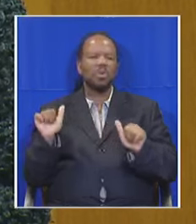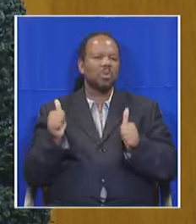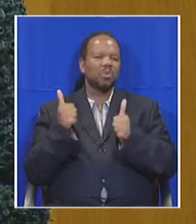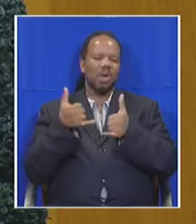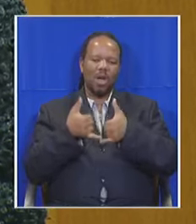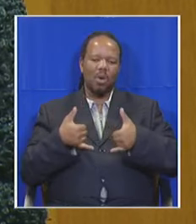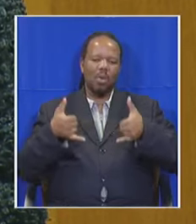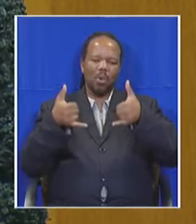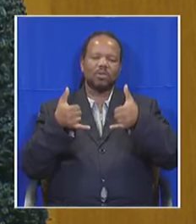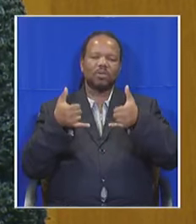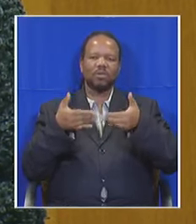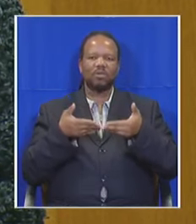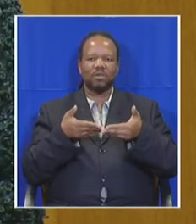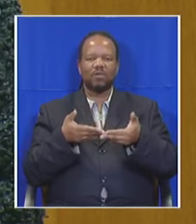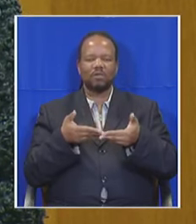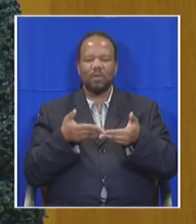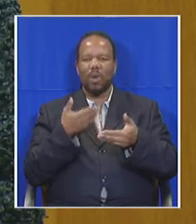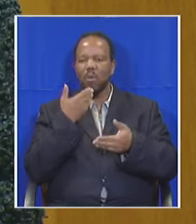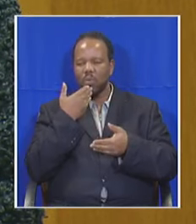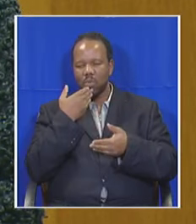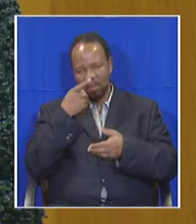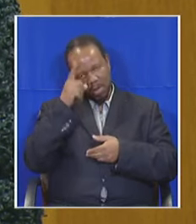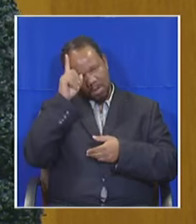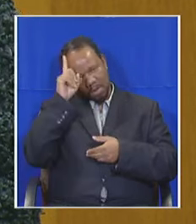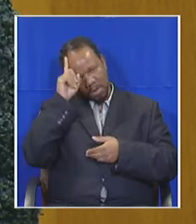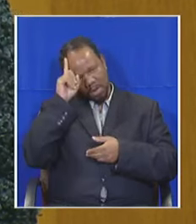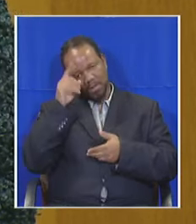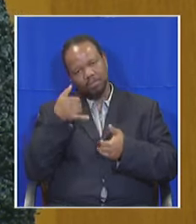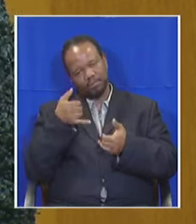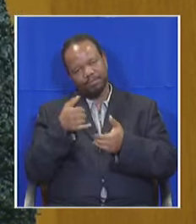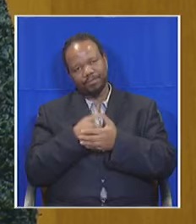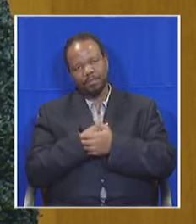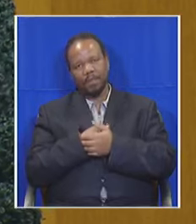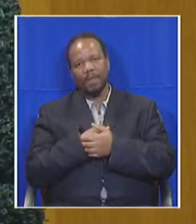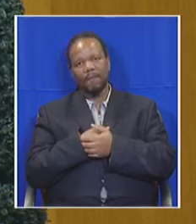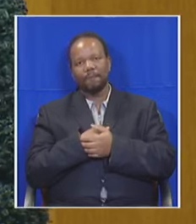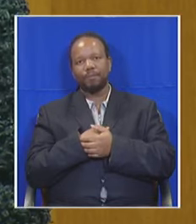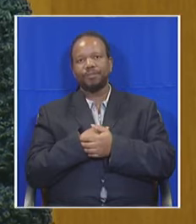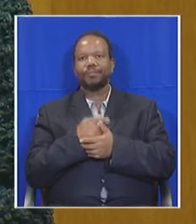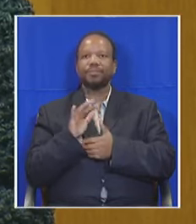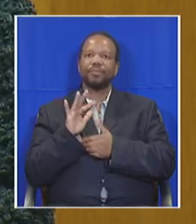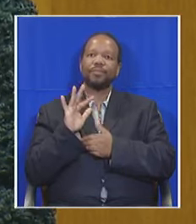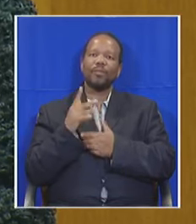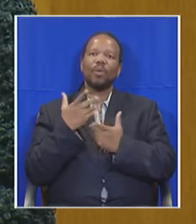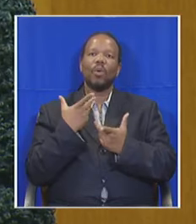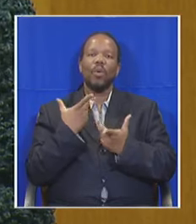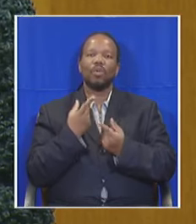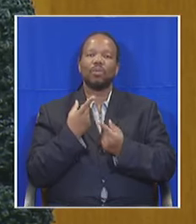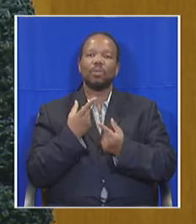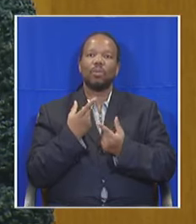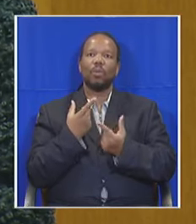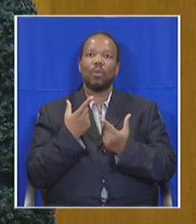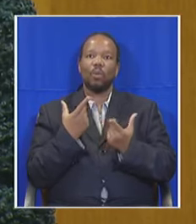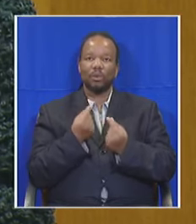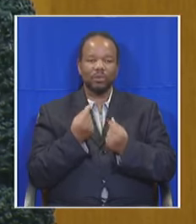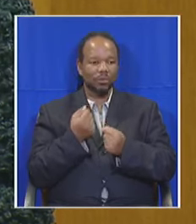Mandela en spesiaal instemming betuig met wat sy medeskrywer Breiten Breitenbach oor hom sê.